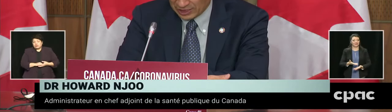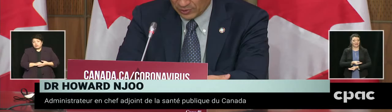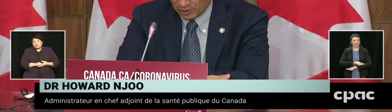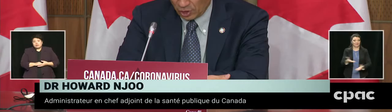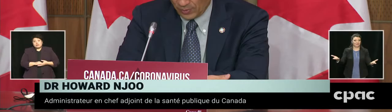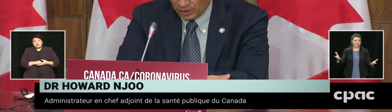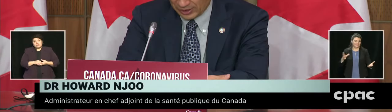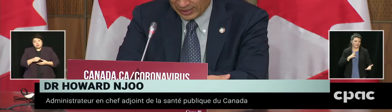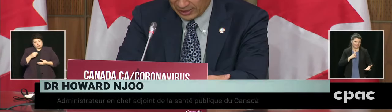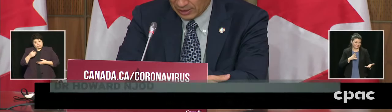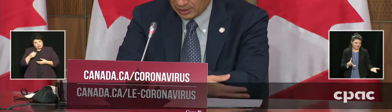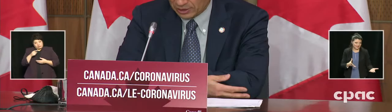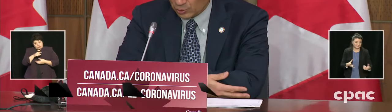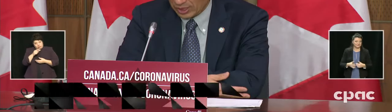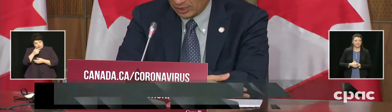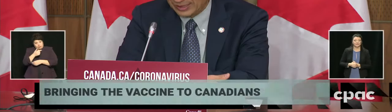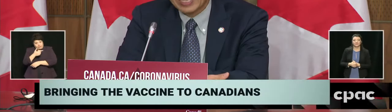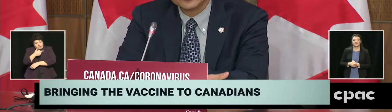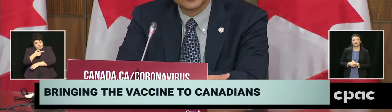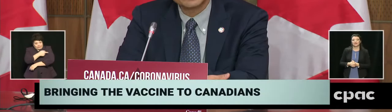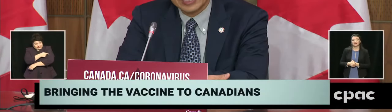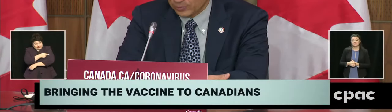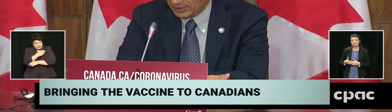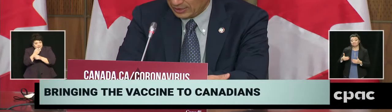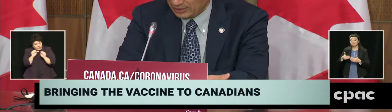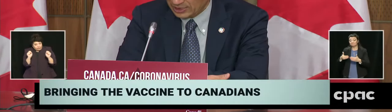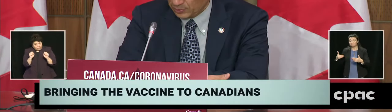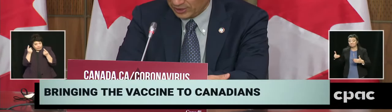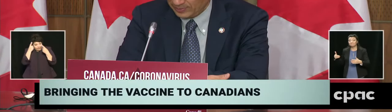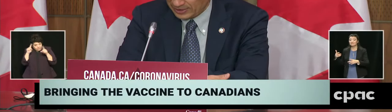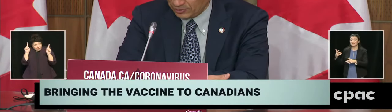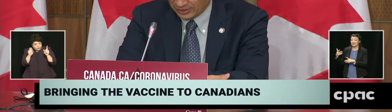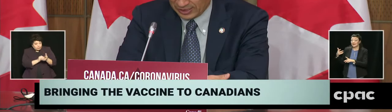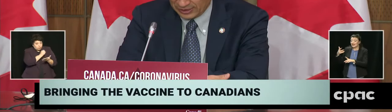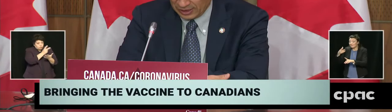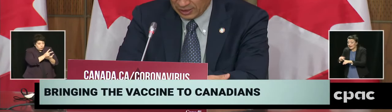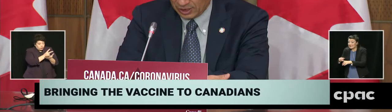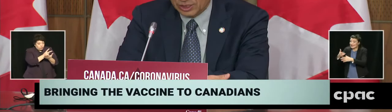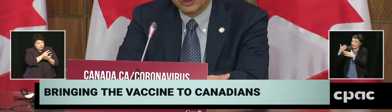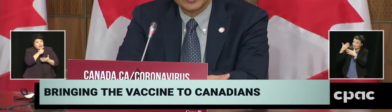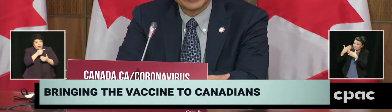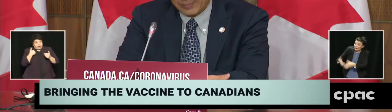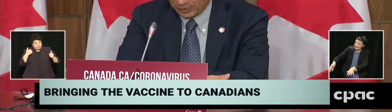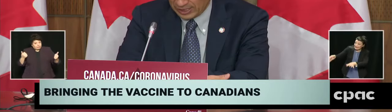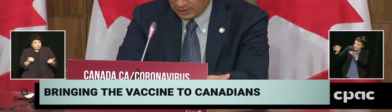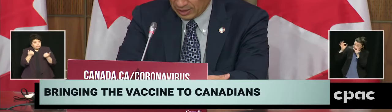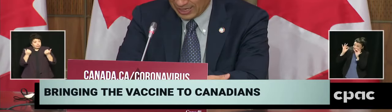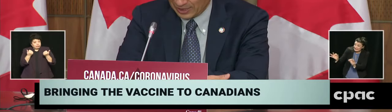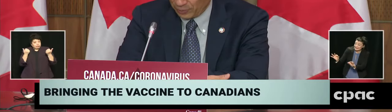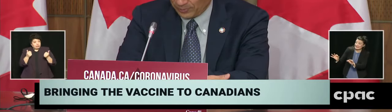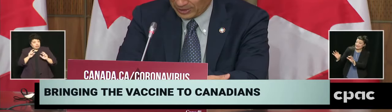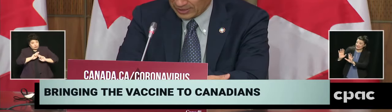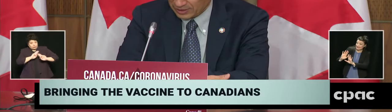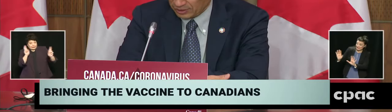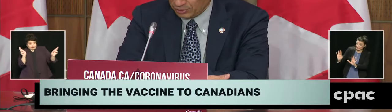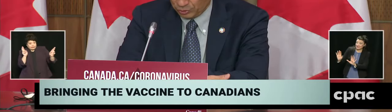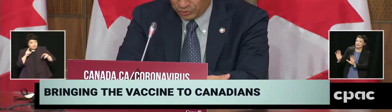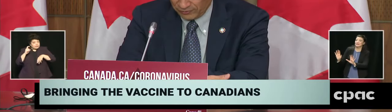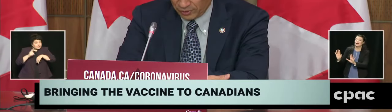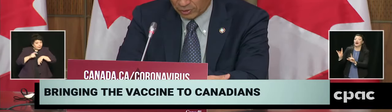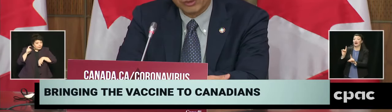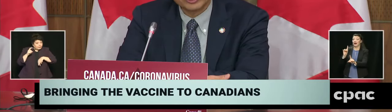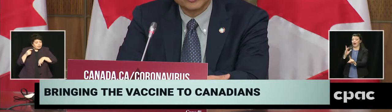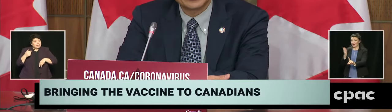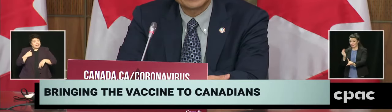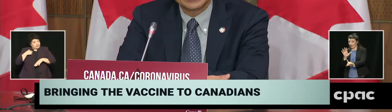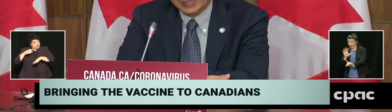et entièrement homologués soient largement disponibles ici au Canada, je vais rappeler à la population que nous